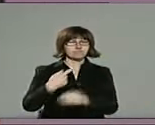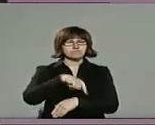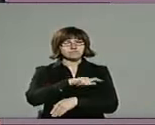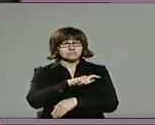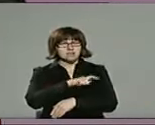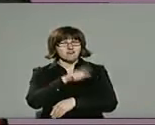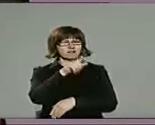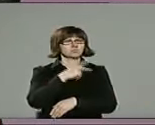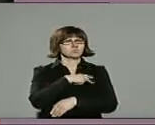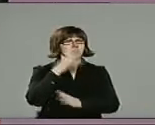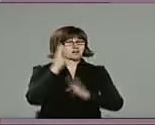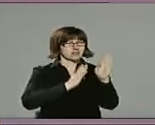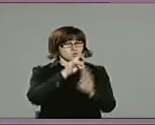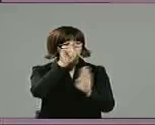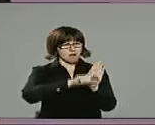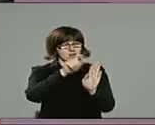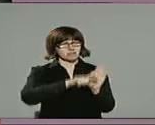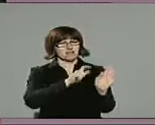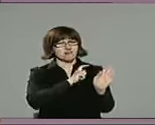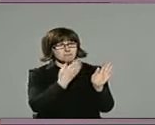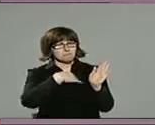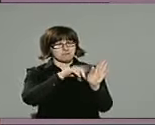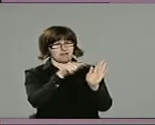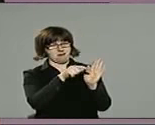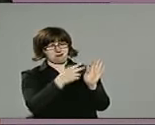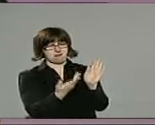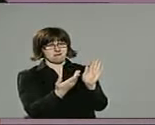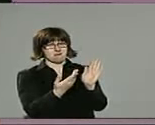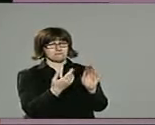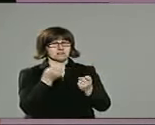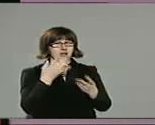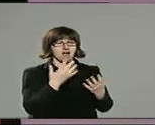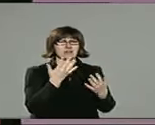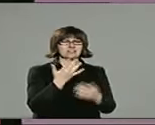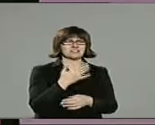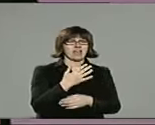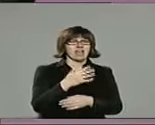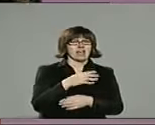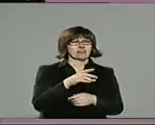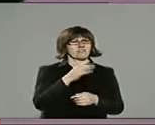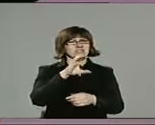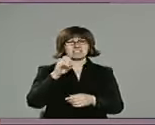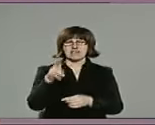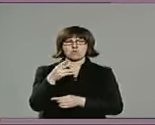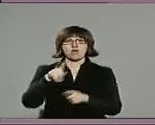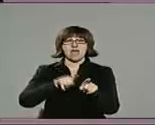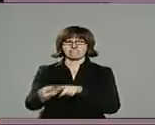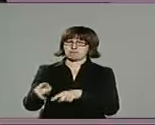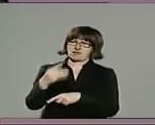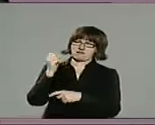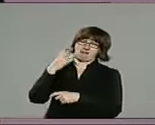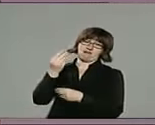Recht von Sozialdemokratinnen und Sozialdemokraten mehr als von anderen. Mein Gott, bei CDU und FDP, da findet das eben keiner